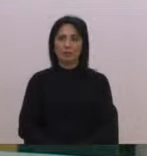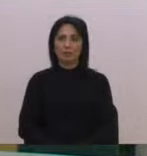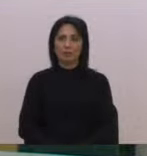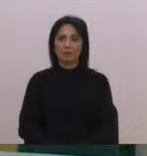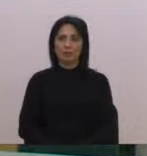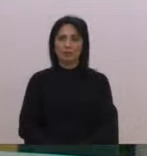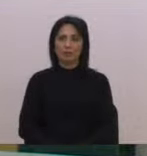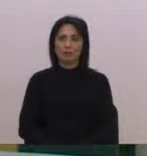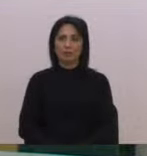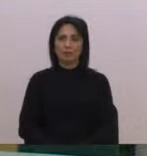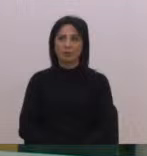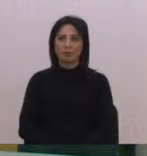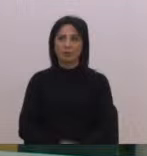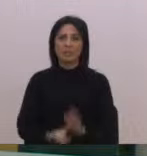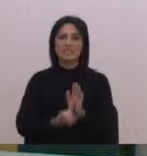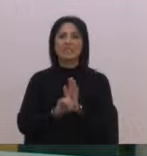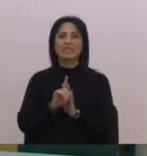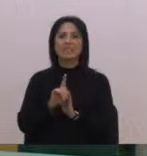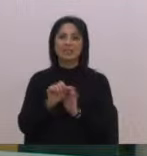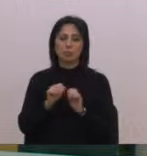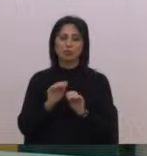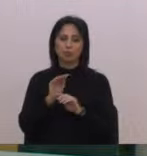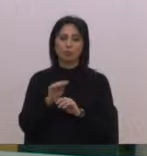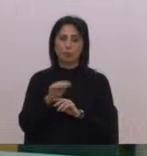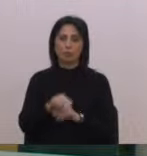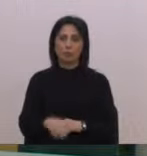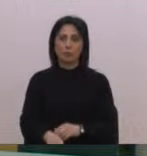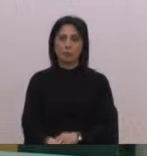საწყისი, შეგიძლიათ კიდე მოითხოვოთ დანადება.